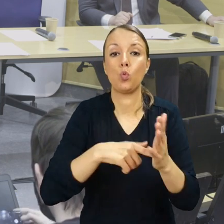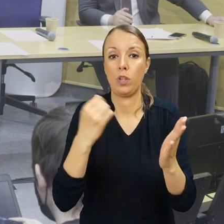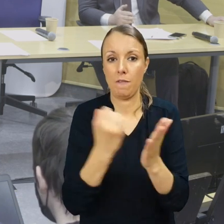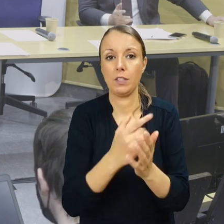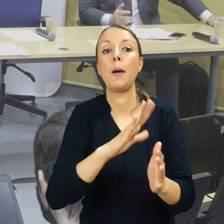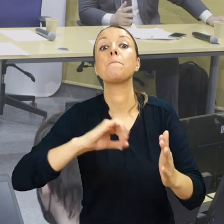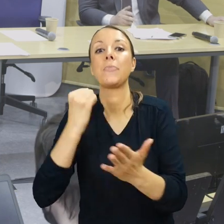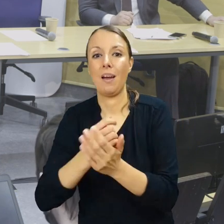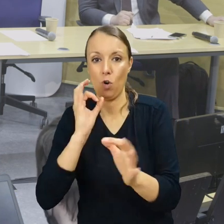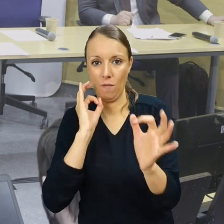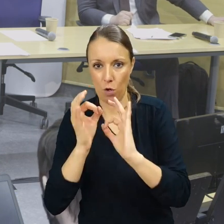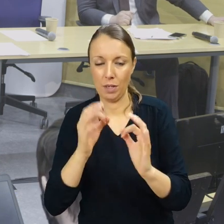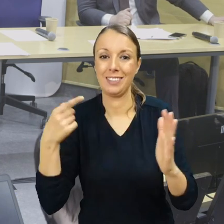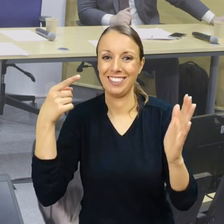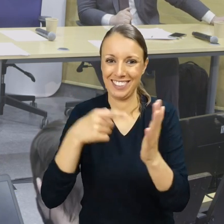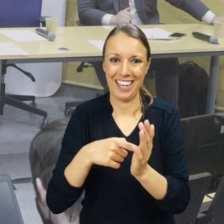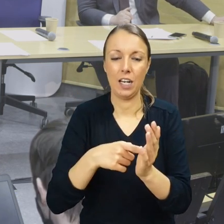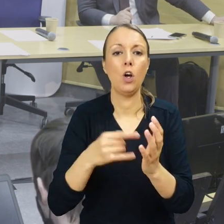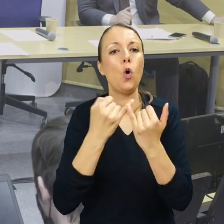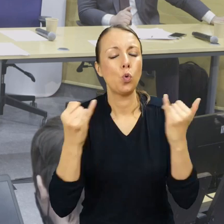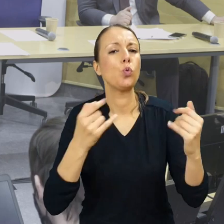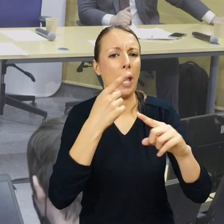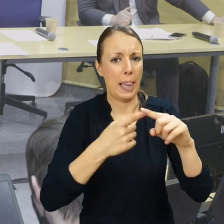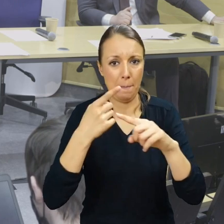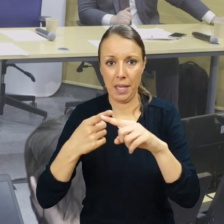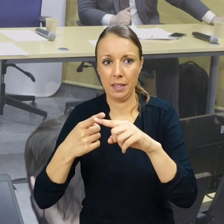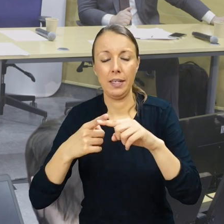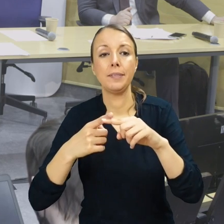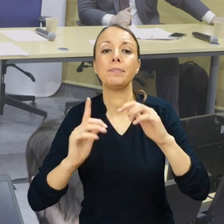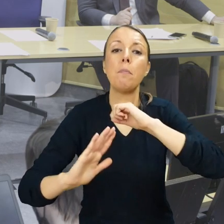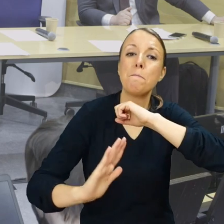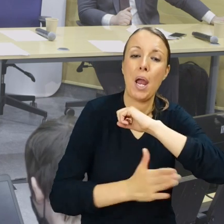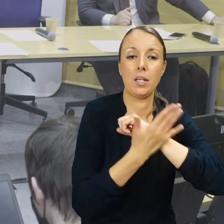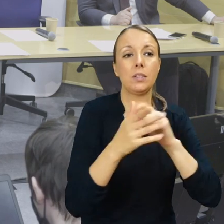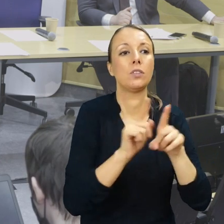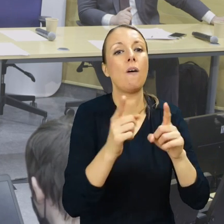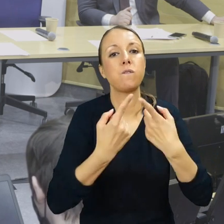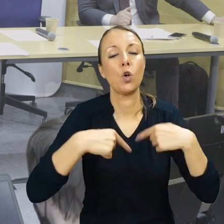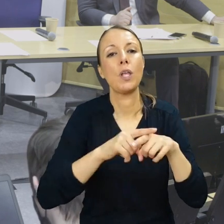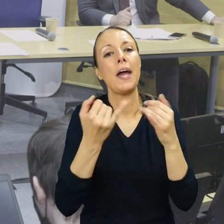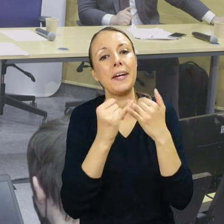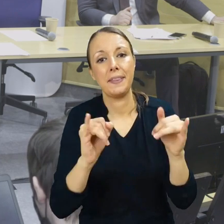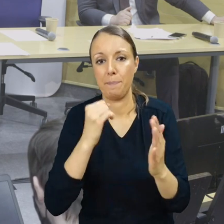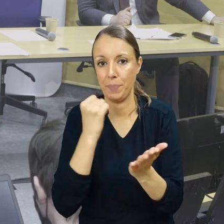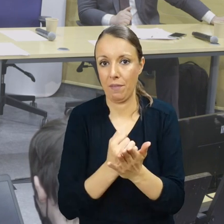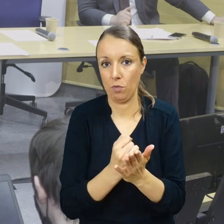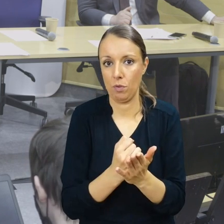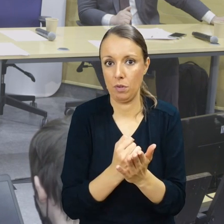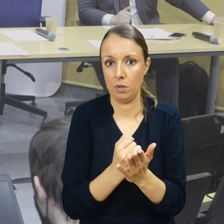miało służyć na zasadzie związku instrumentalnego wspieraniu czy realizowaniu innych praw